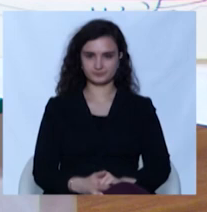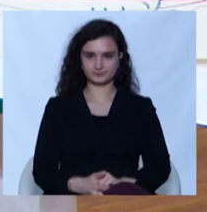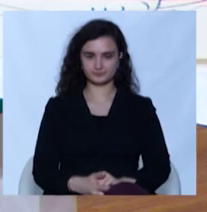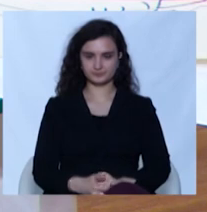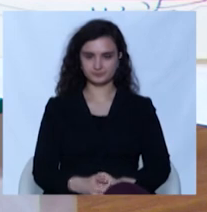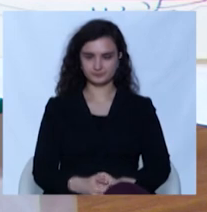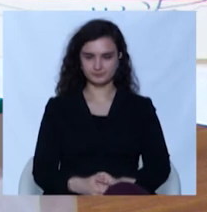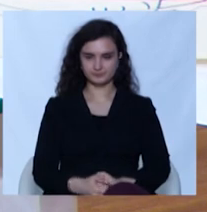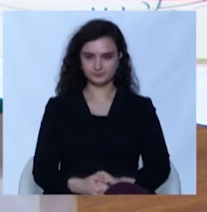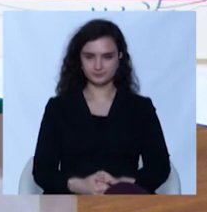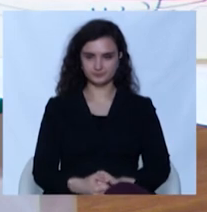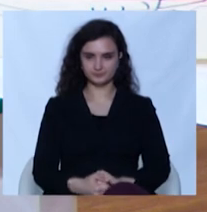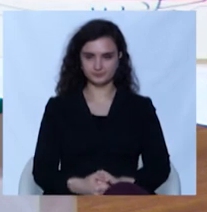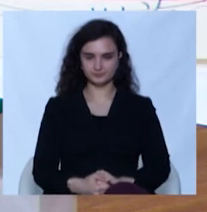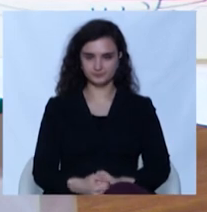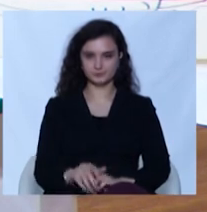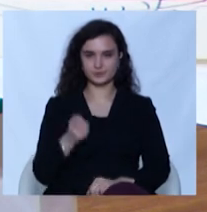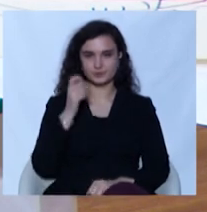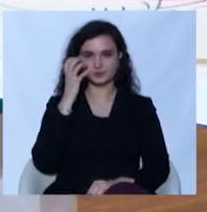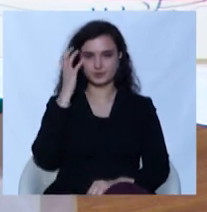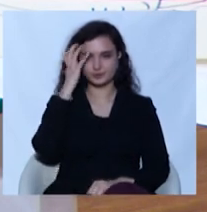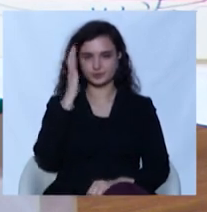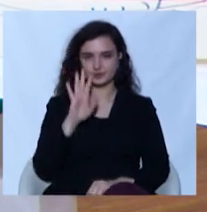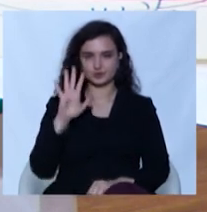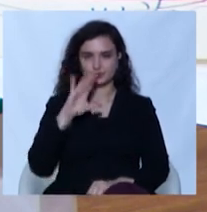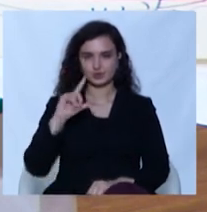ისე რომ ცოტა ჩრდილშიც იყოს.